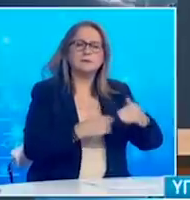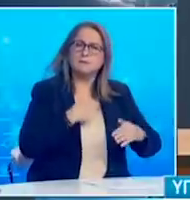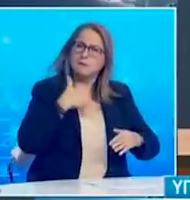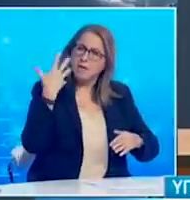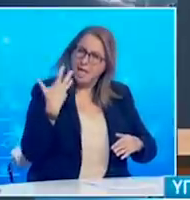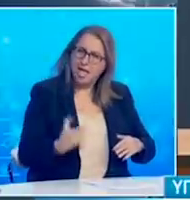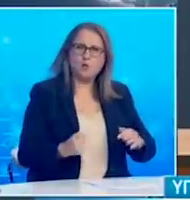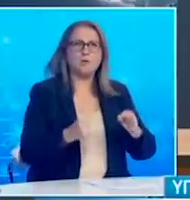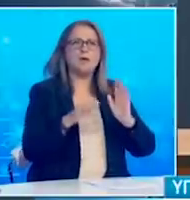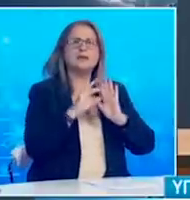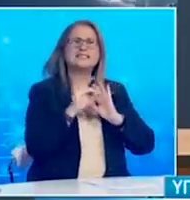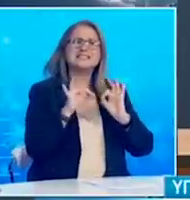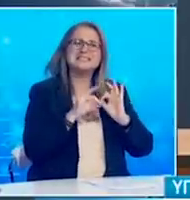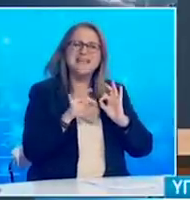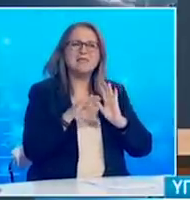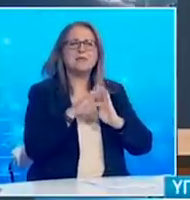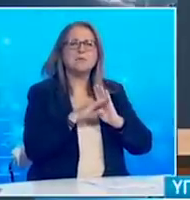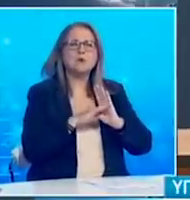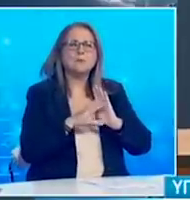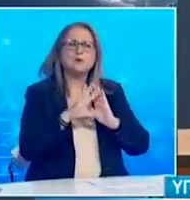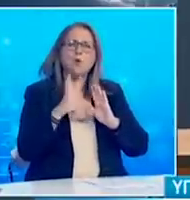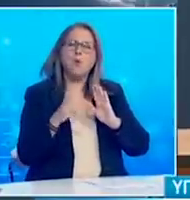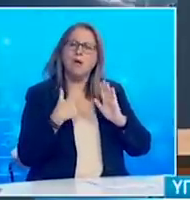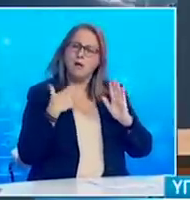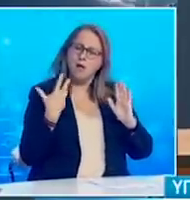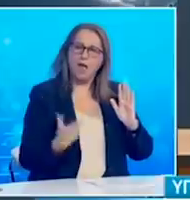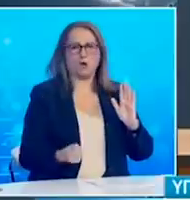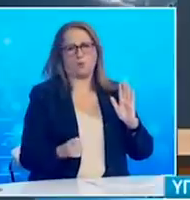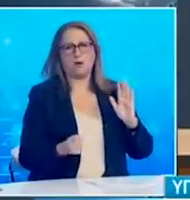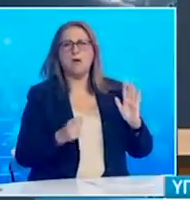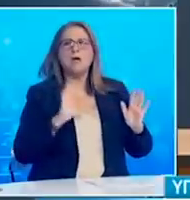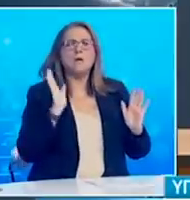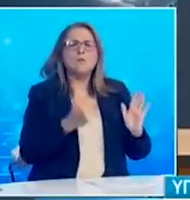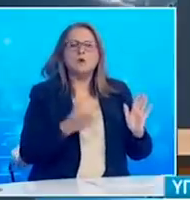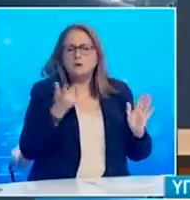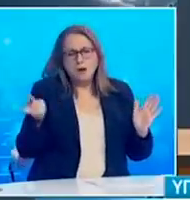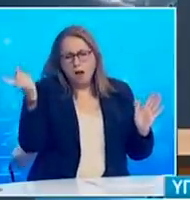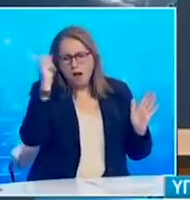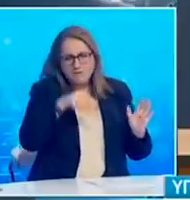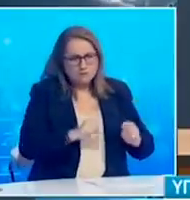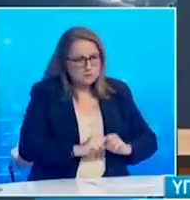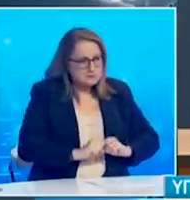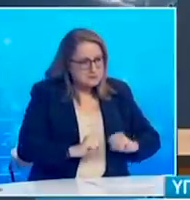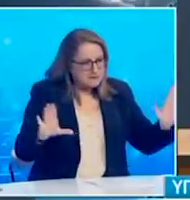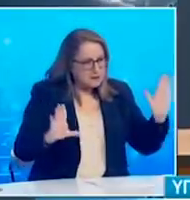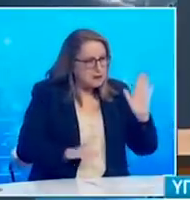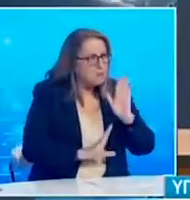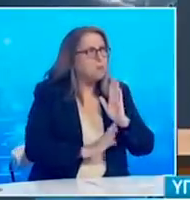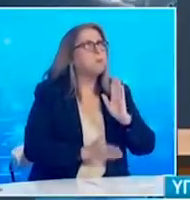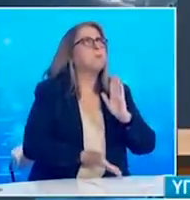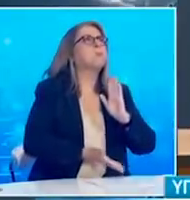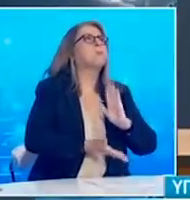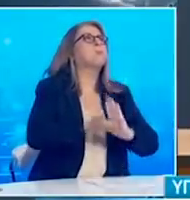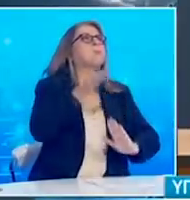προβολές που δείχνουν ακόμα και αυτή τη στιγμή ότι μπορεί αύριο να έχουμε μία απότομη άνοδο των κρουσμάτων η οποία